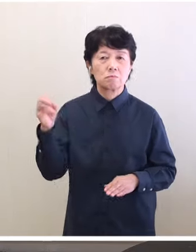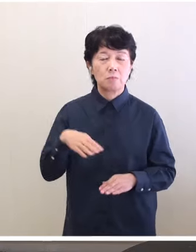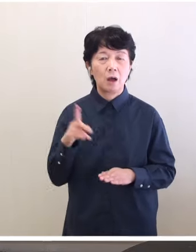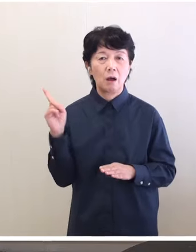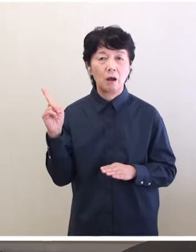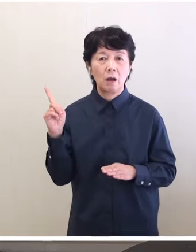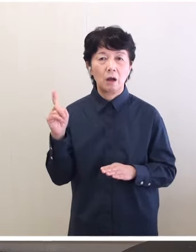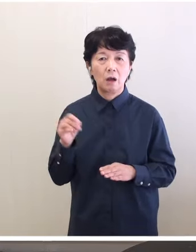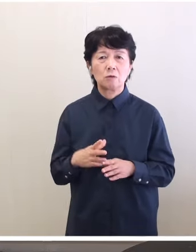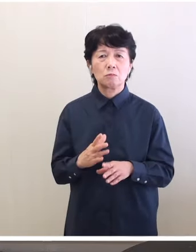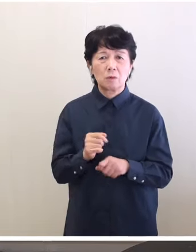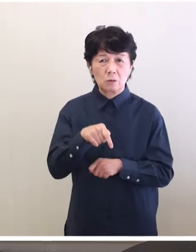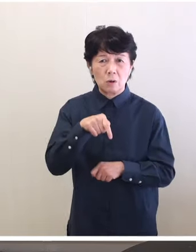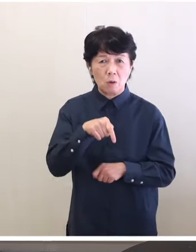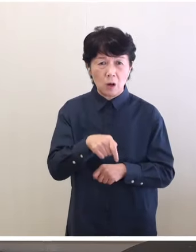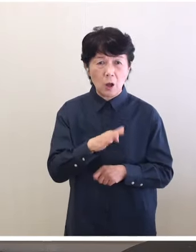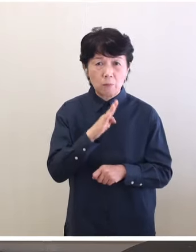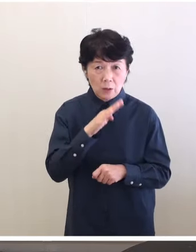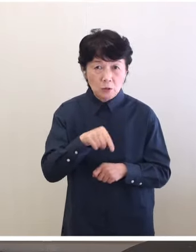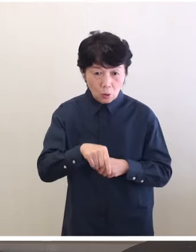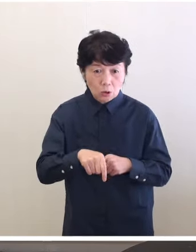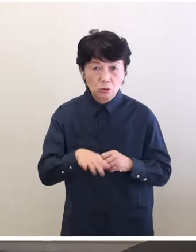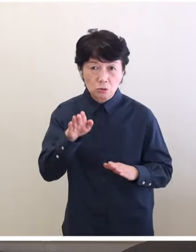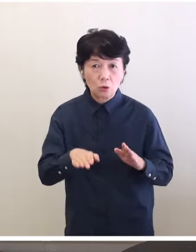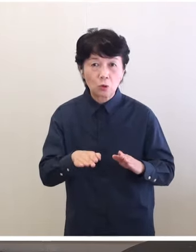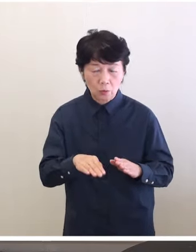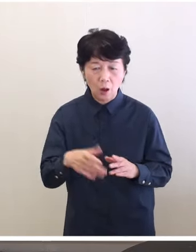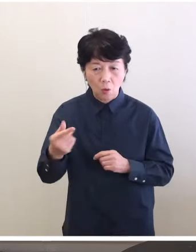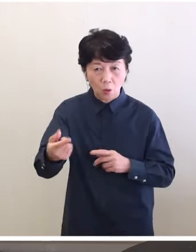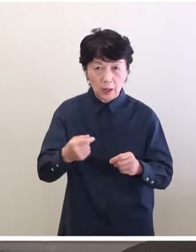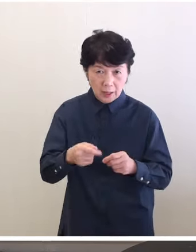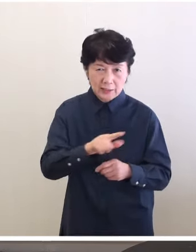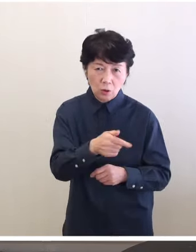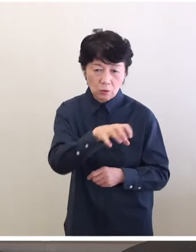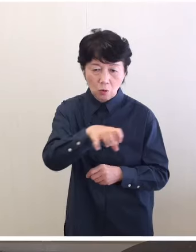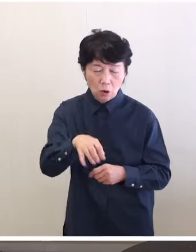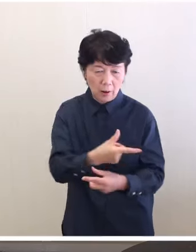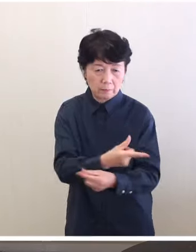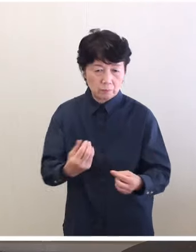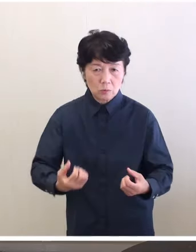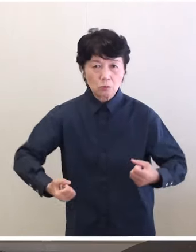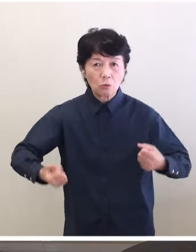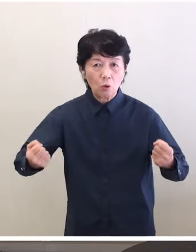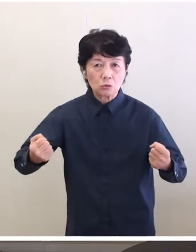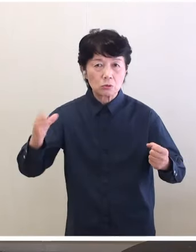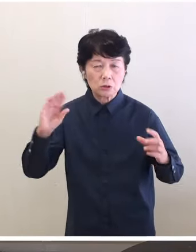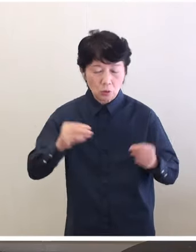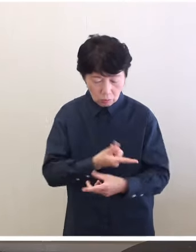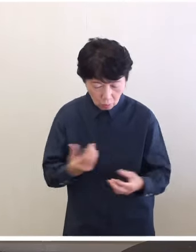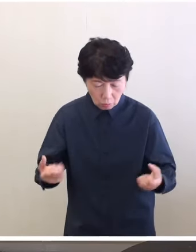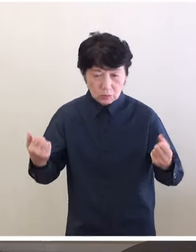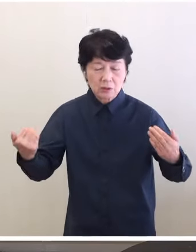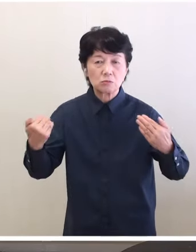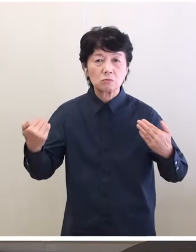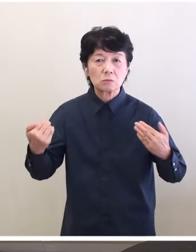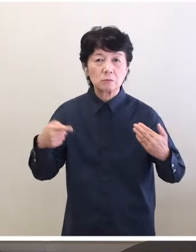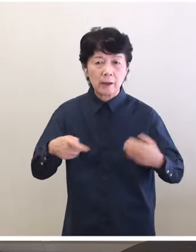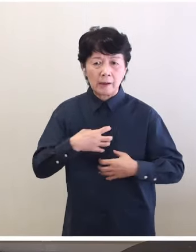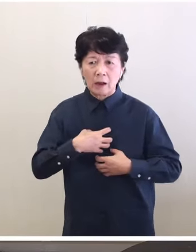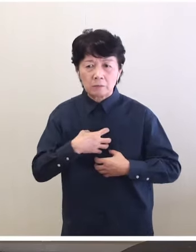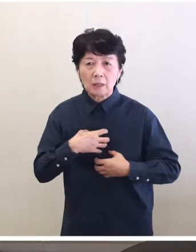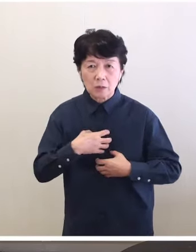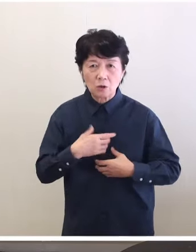この危機感はやはり共有をしなければいけないということだと思います。で、同時に危機感を共